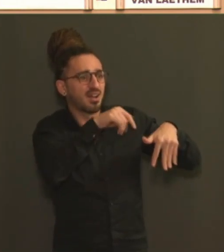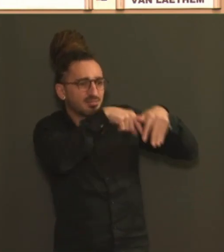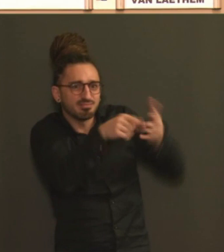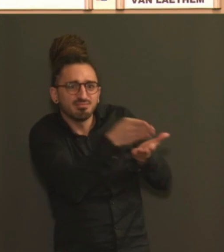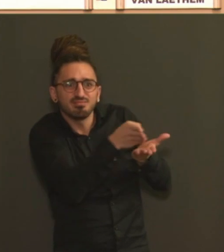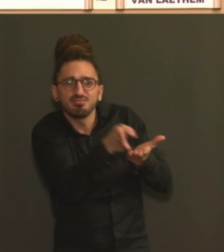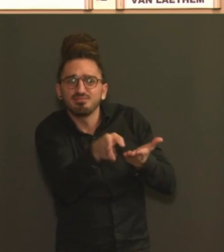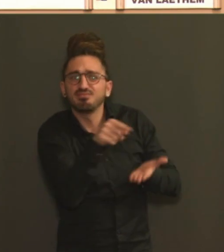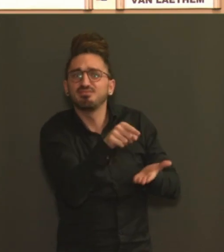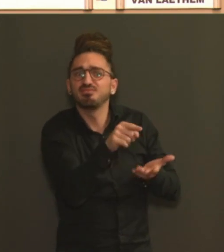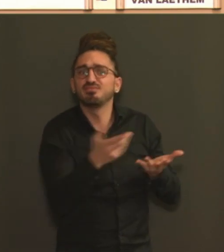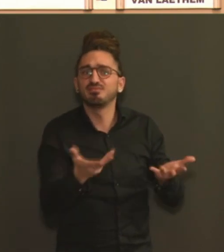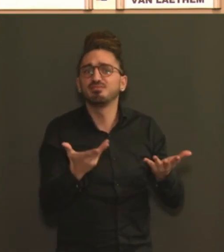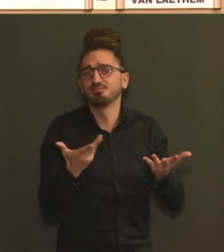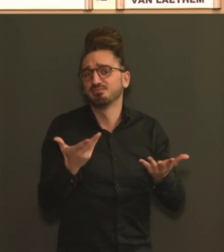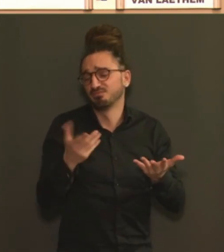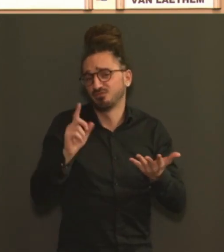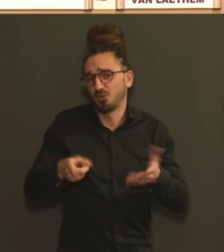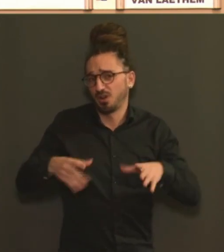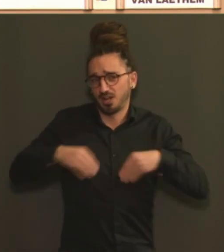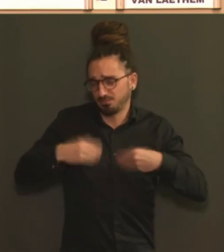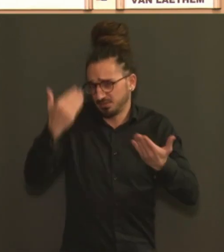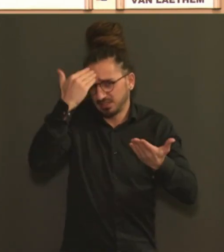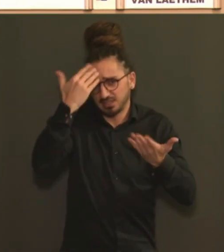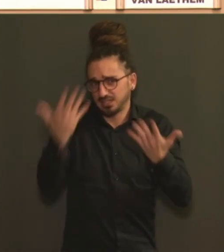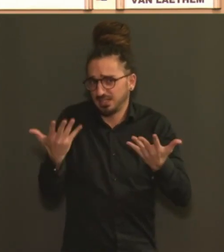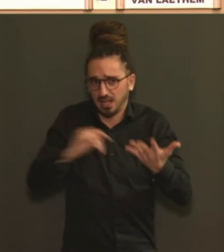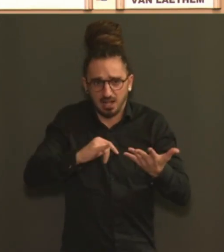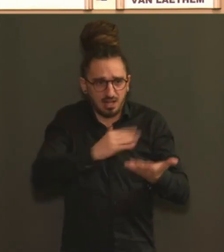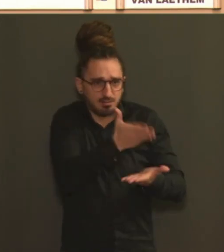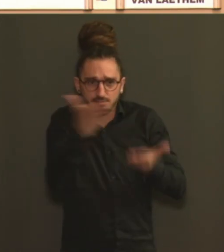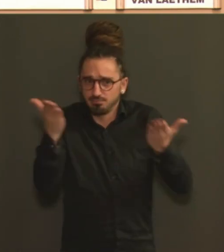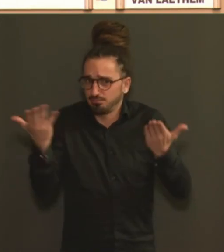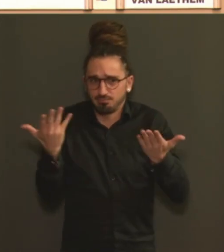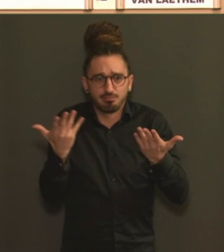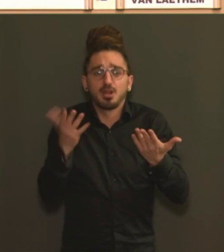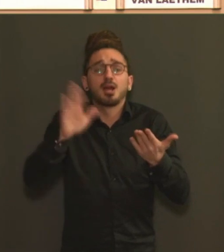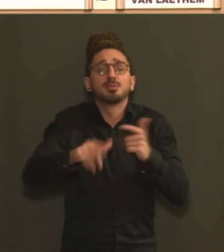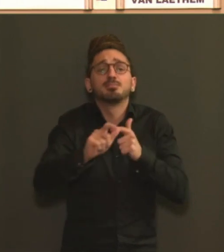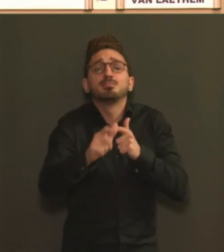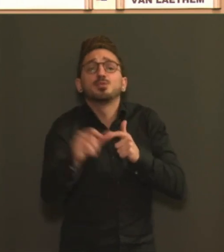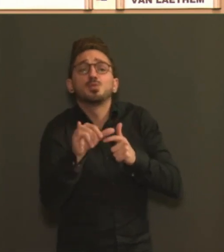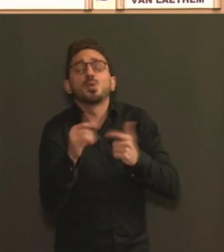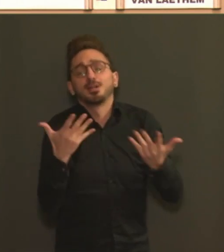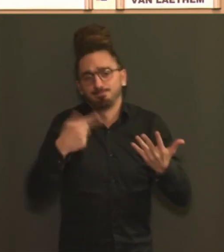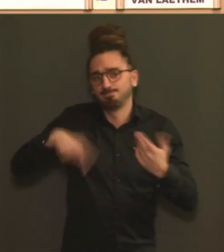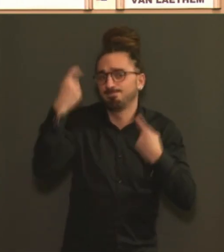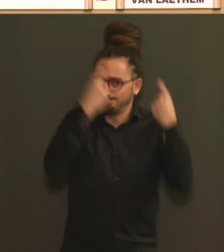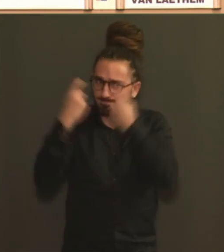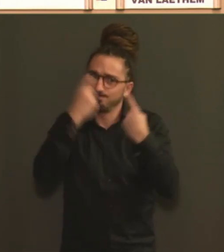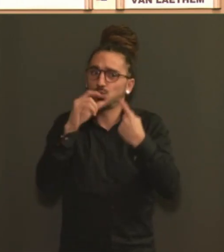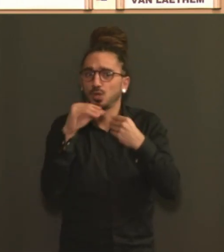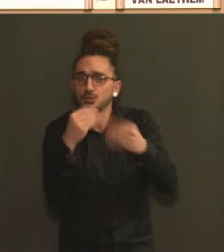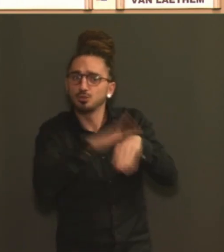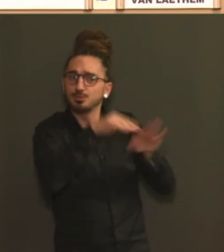faudra juger ce qui est nécessaire comme mesure éventuelle, mais il faut très clairement savoir qu'ils sont là et que d'autres variants